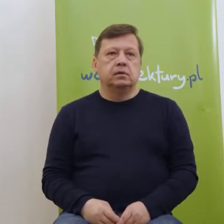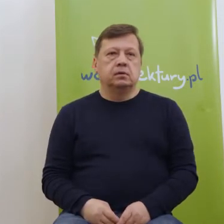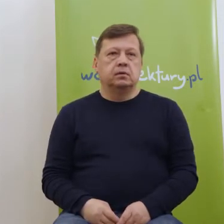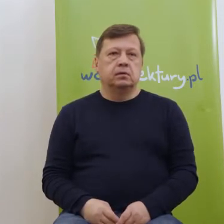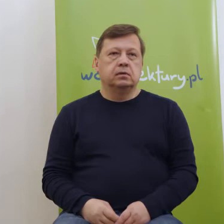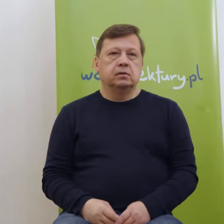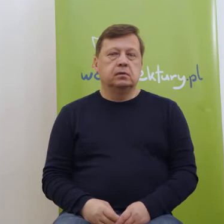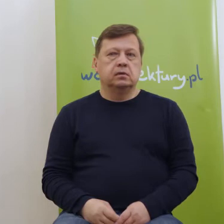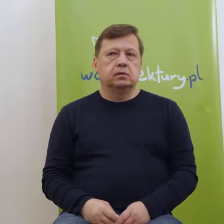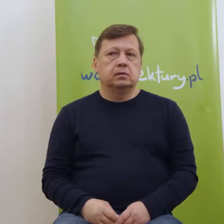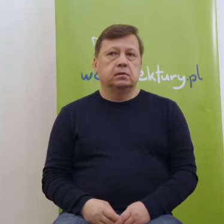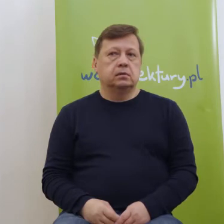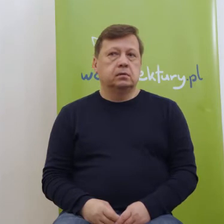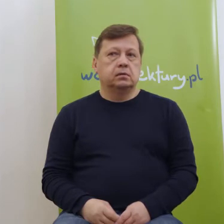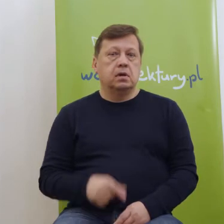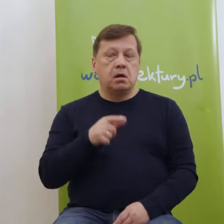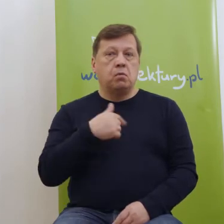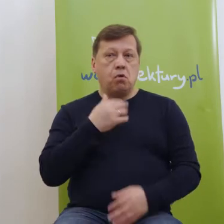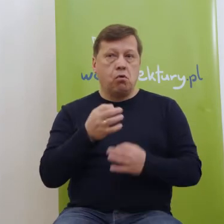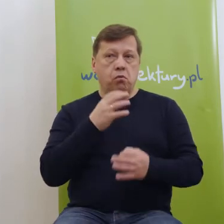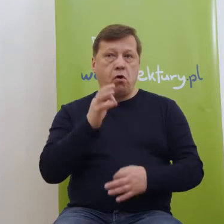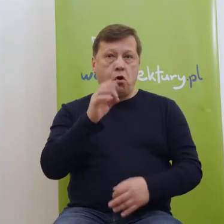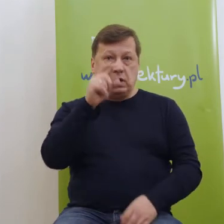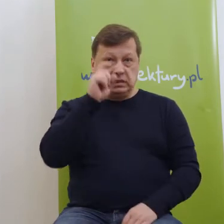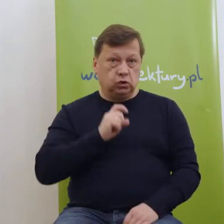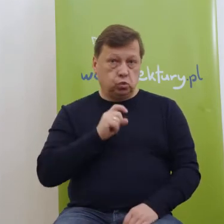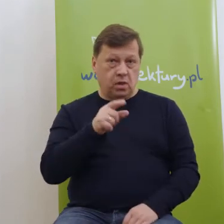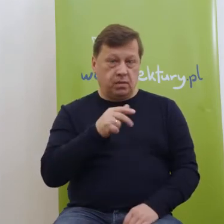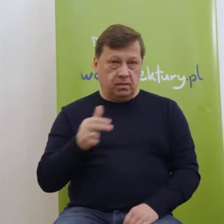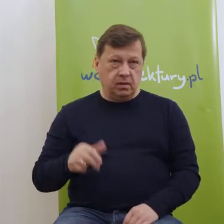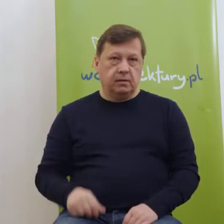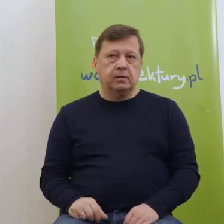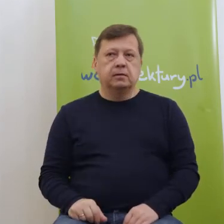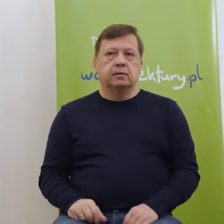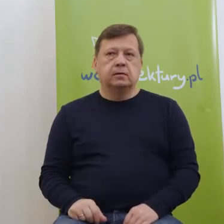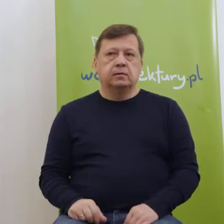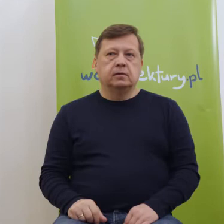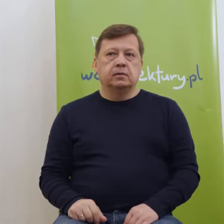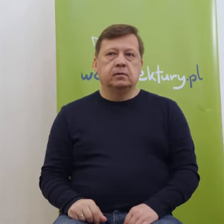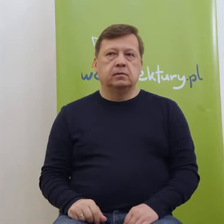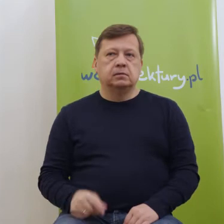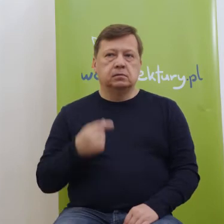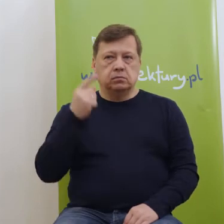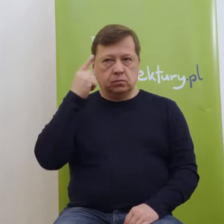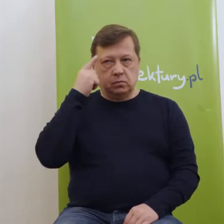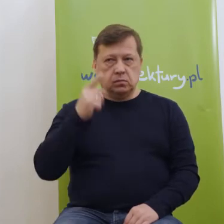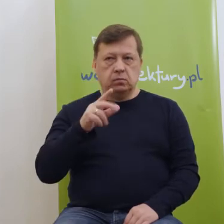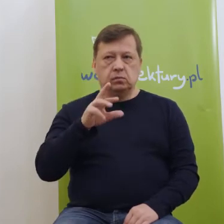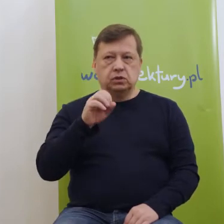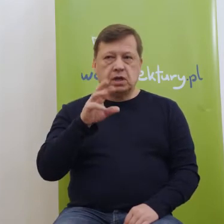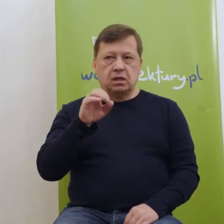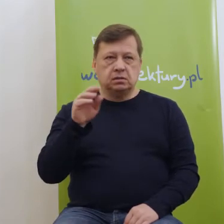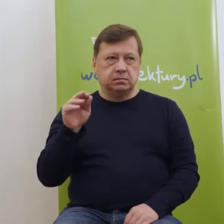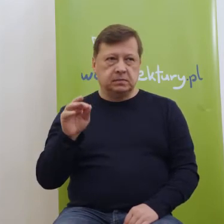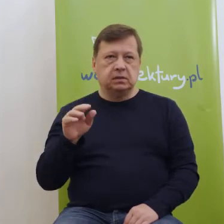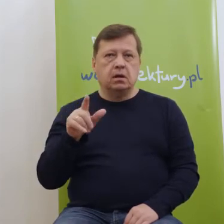mówieni. Jak rozmawiałyście o złu, to zacząłem, to wróciłem pamięcią do Przeza, do Przez, w którym chyba jest